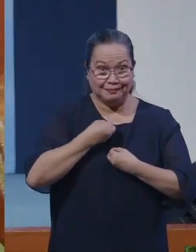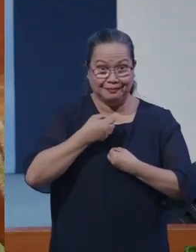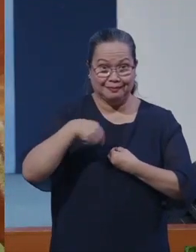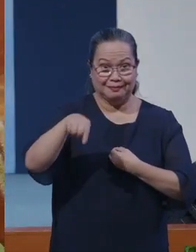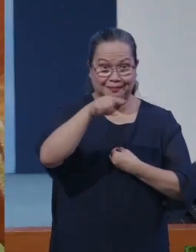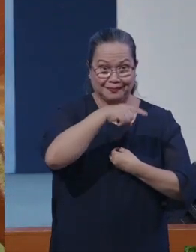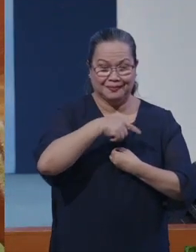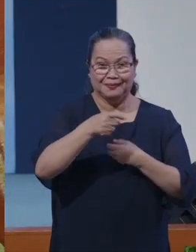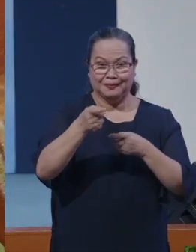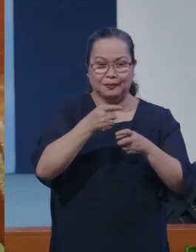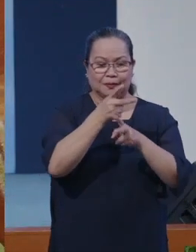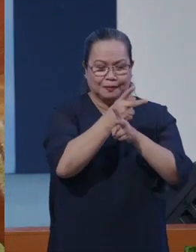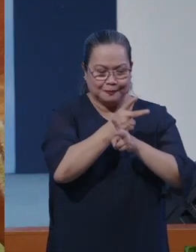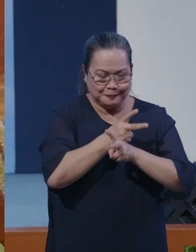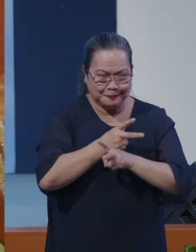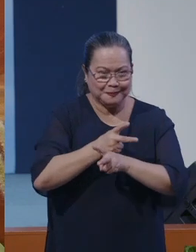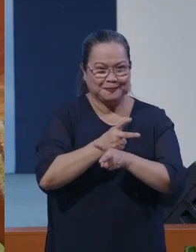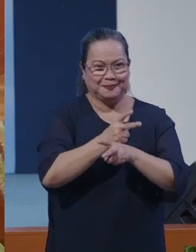ating pangalagaan.